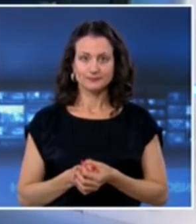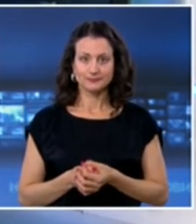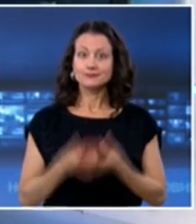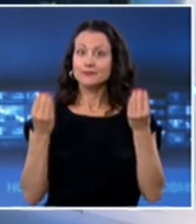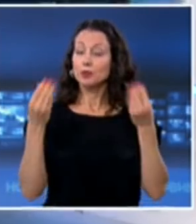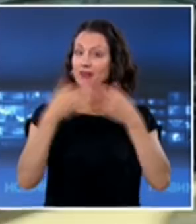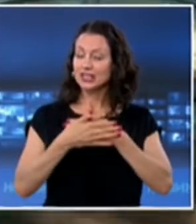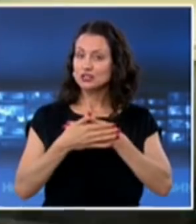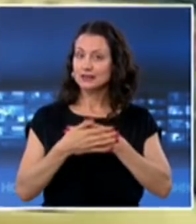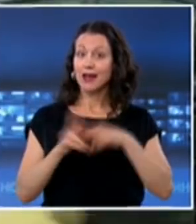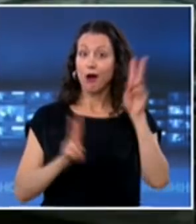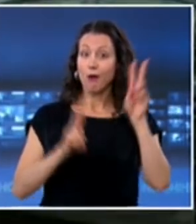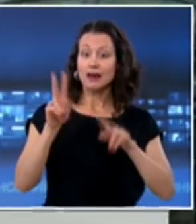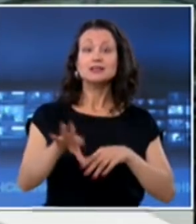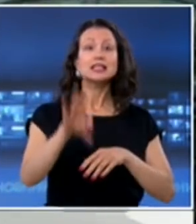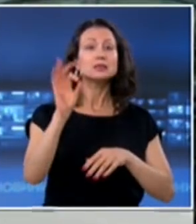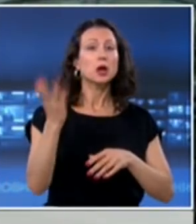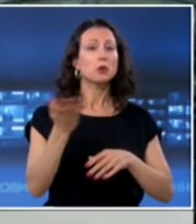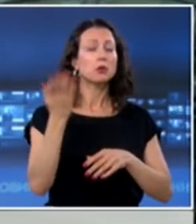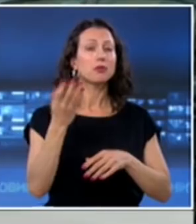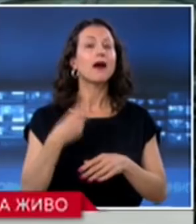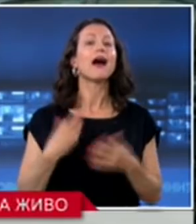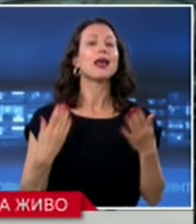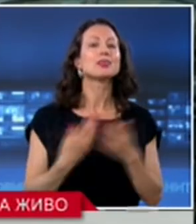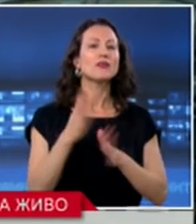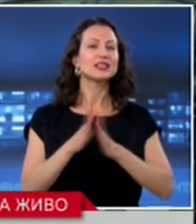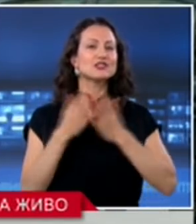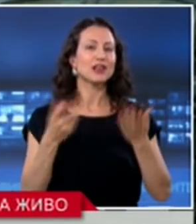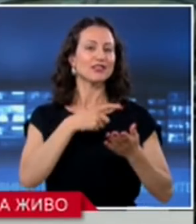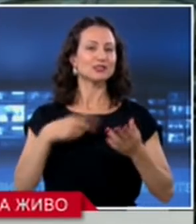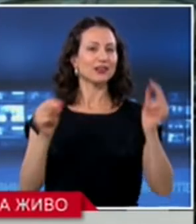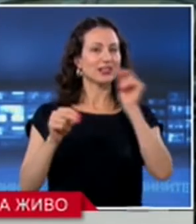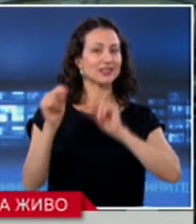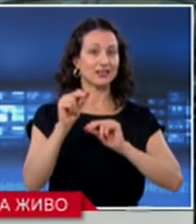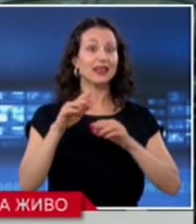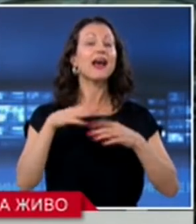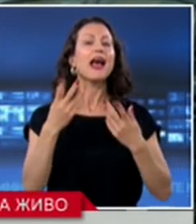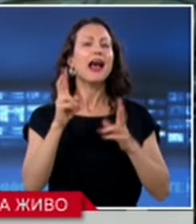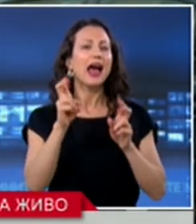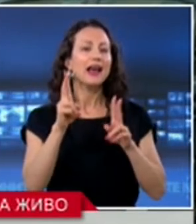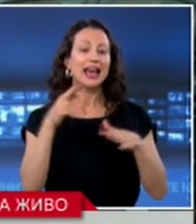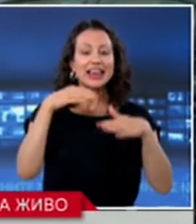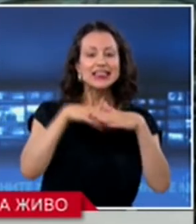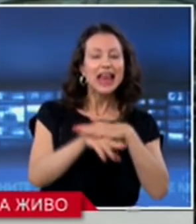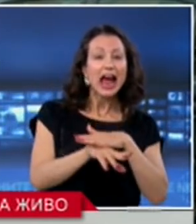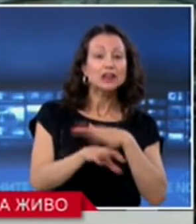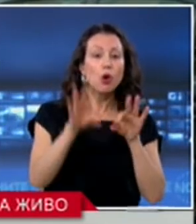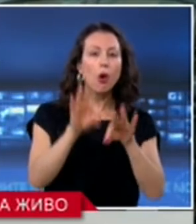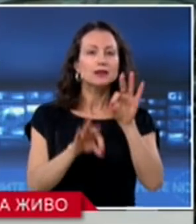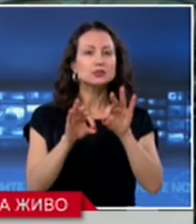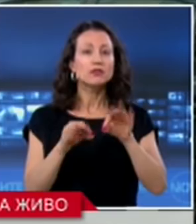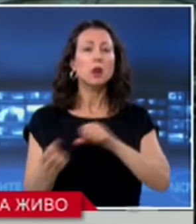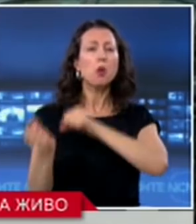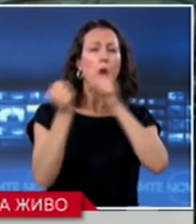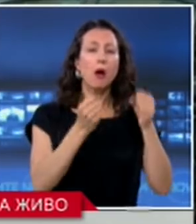Добър вечер. Конгресът избра новите членове на Националния съвет след тайно гласуване късно с нощи. Резултатите